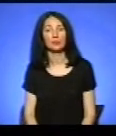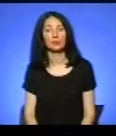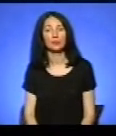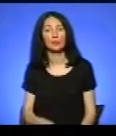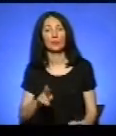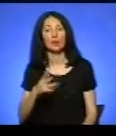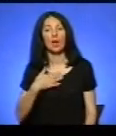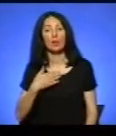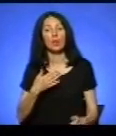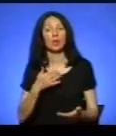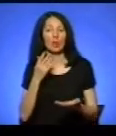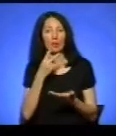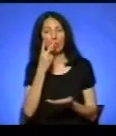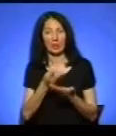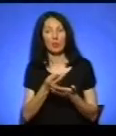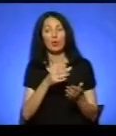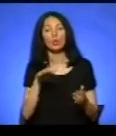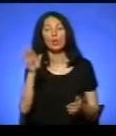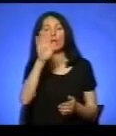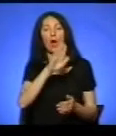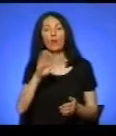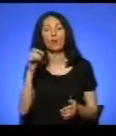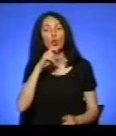як ми йдемо на фоні України в цьому плані.